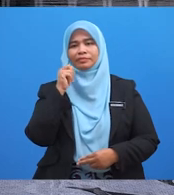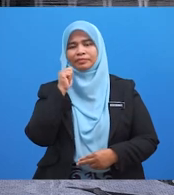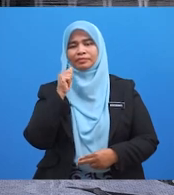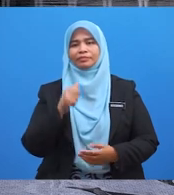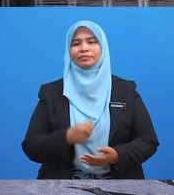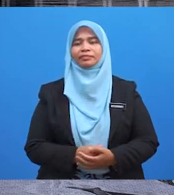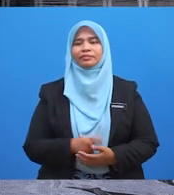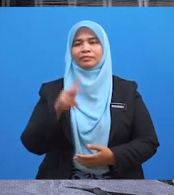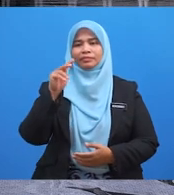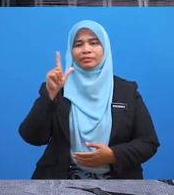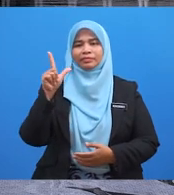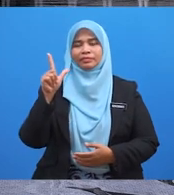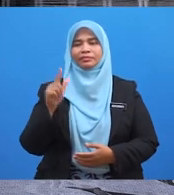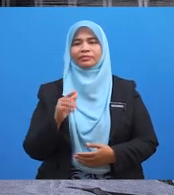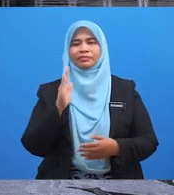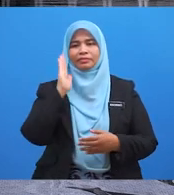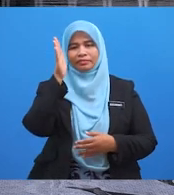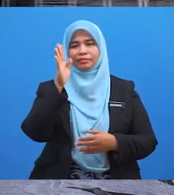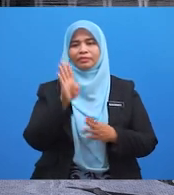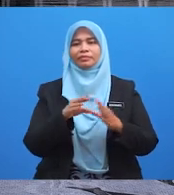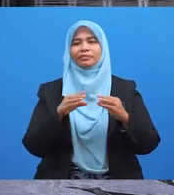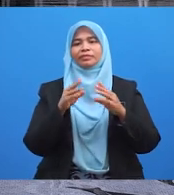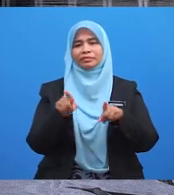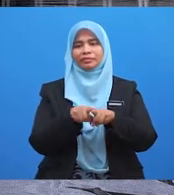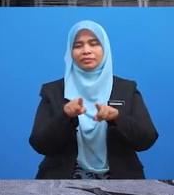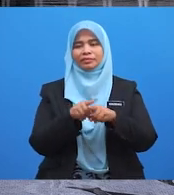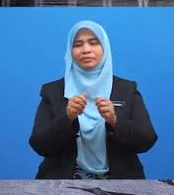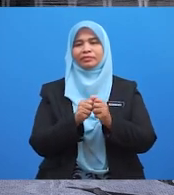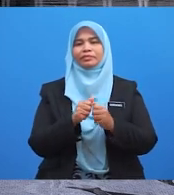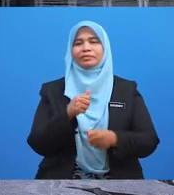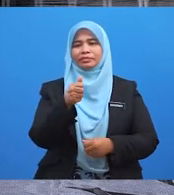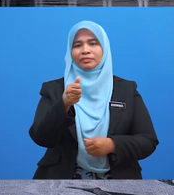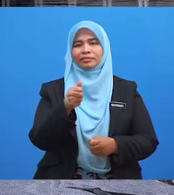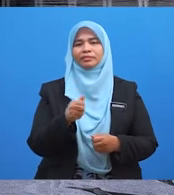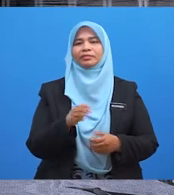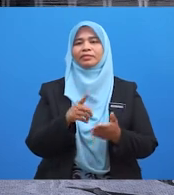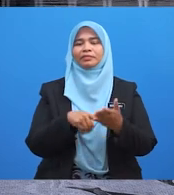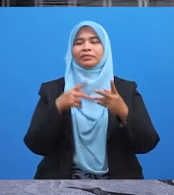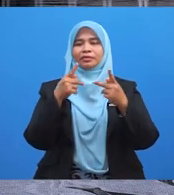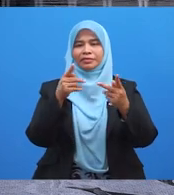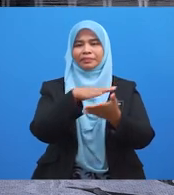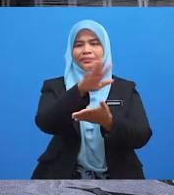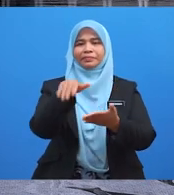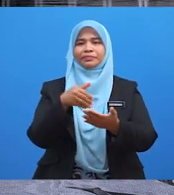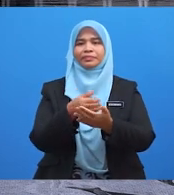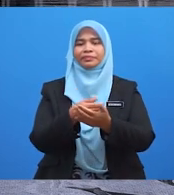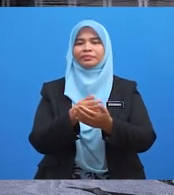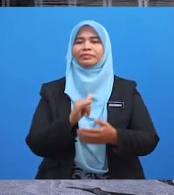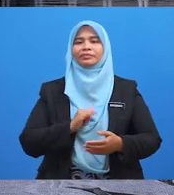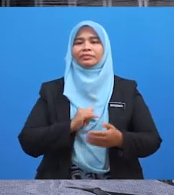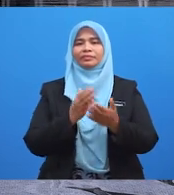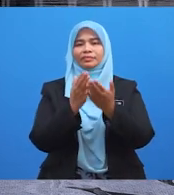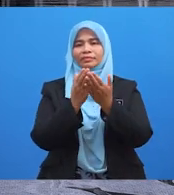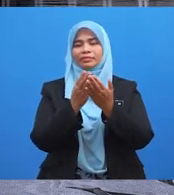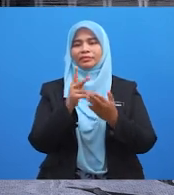Setapak Indah Kuala Lumpur akan bersiaran bersama-sama anda pada kali ini. Apa khabar semua? Saya doakan